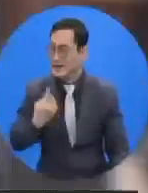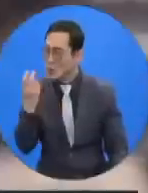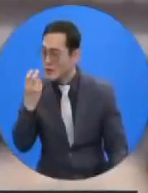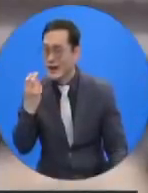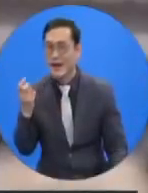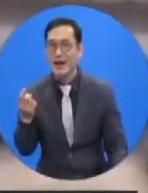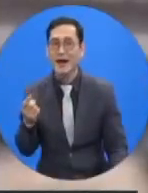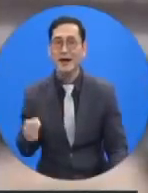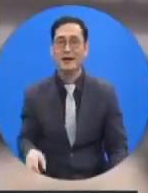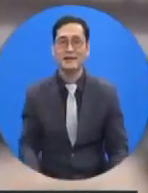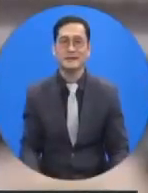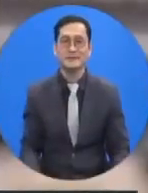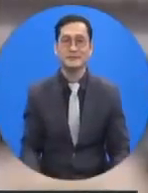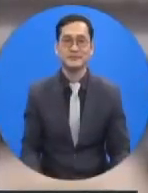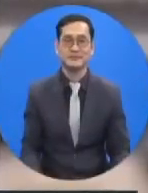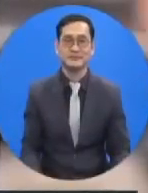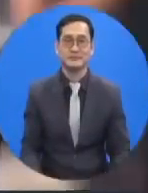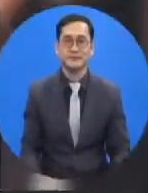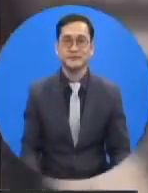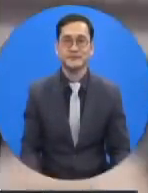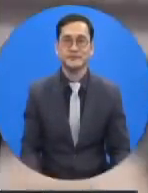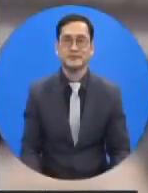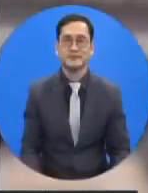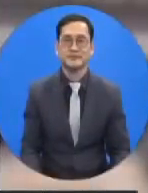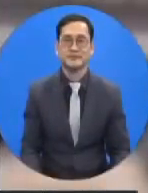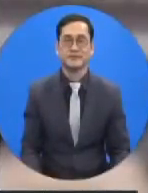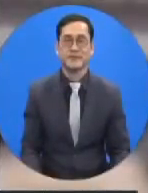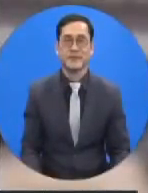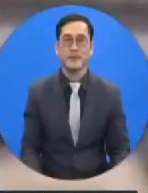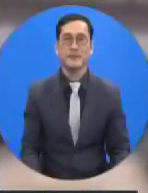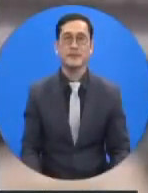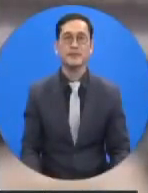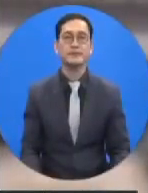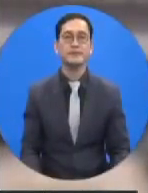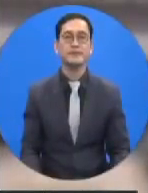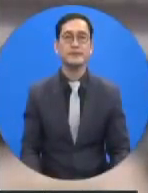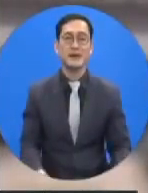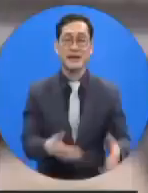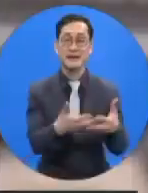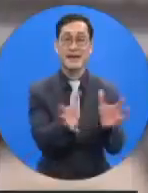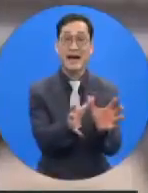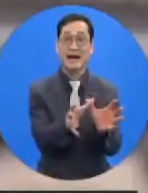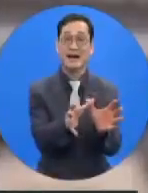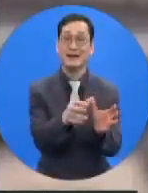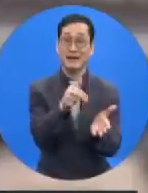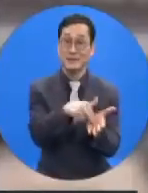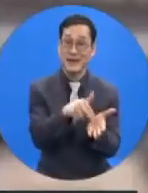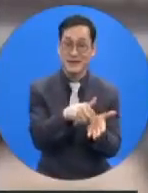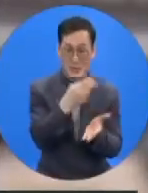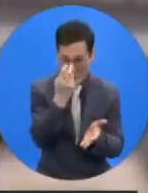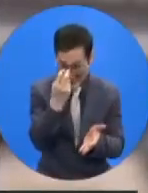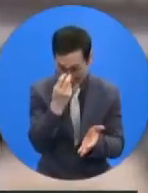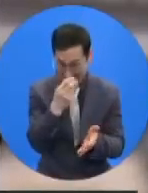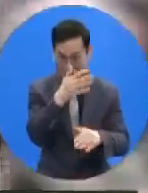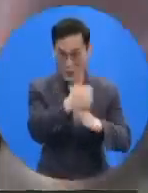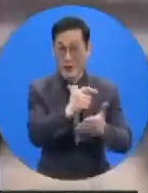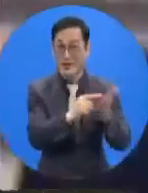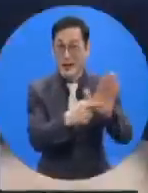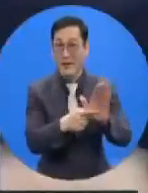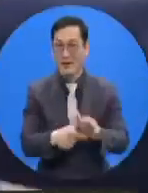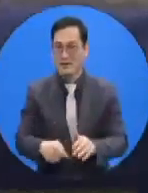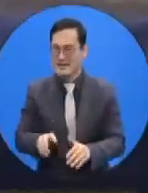전망과 당 내에서 하고 있는 전망은 또 다를 수도 있고 실제 당들이 하고 있는 전망과 실제 결과는 또 당연히 다를 수 있는 말씀